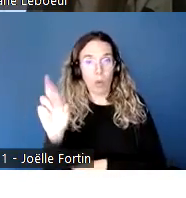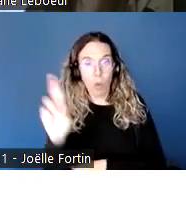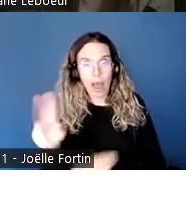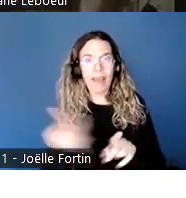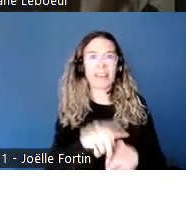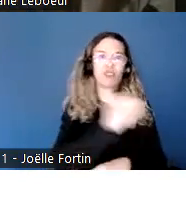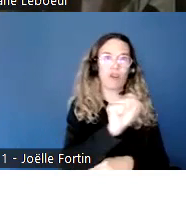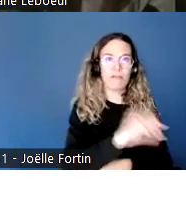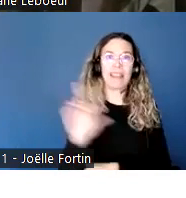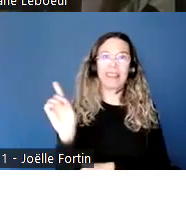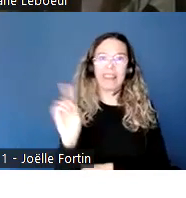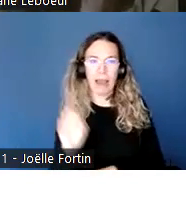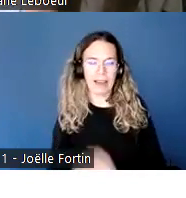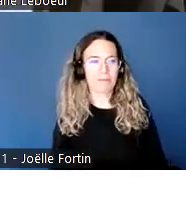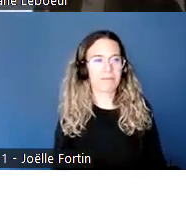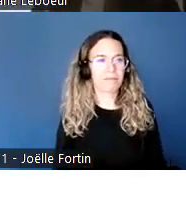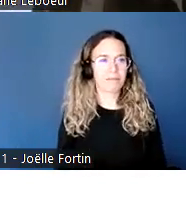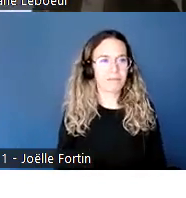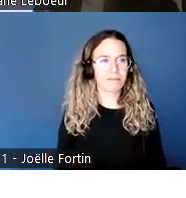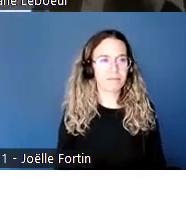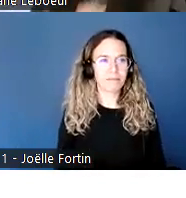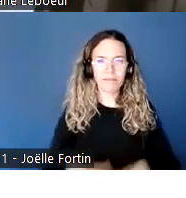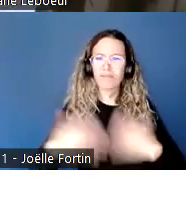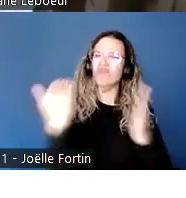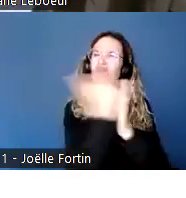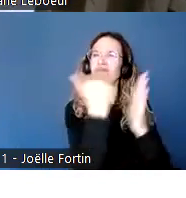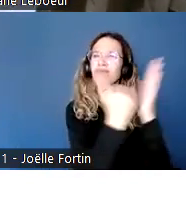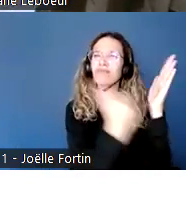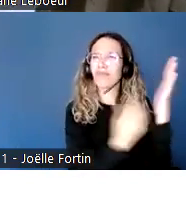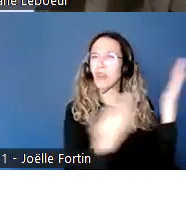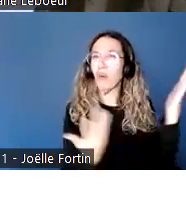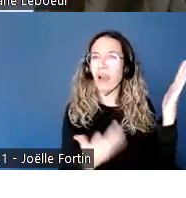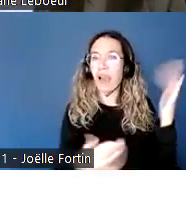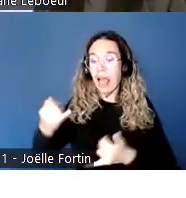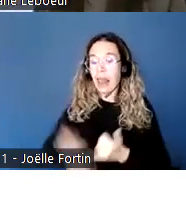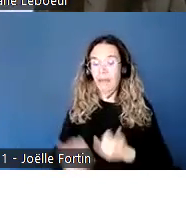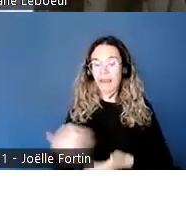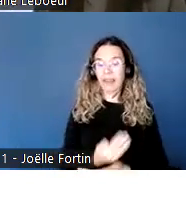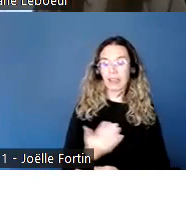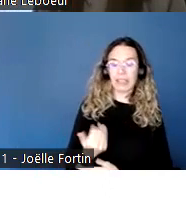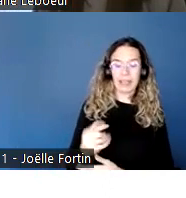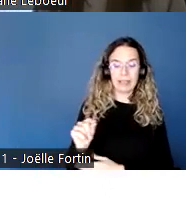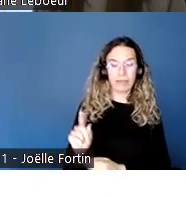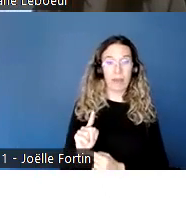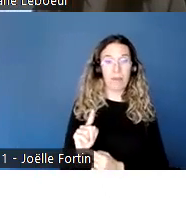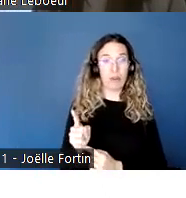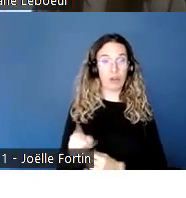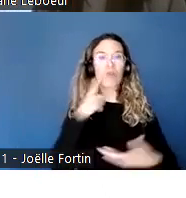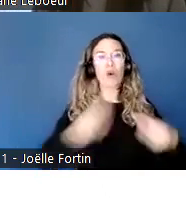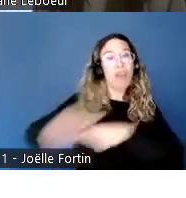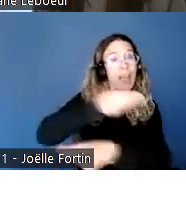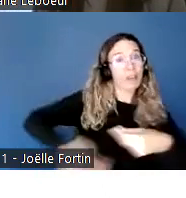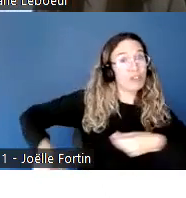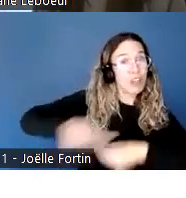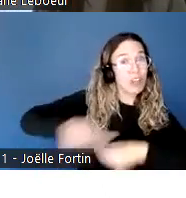diapo. Dans une présentation où on veut se garder 15-20 minutes à la fin pour discuter avec vous.